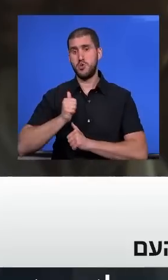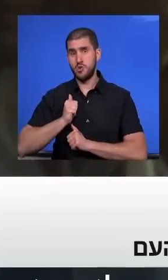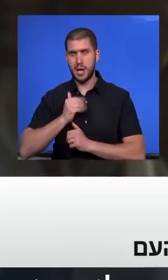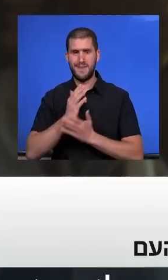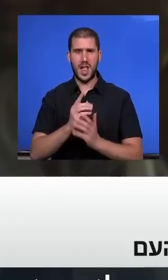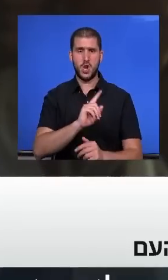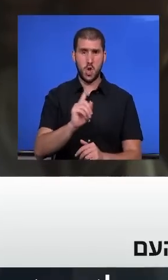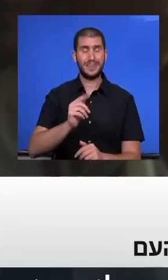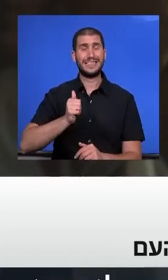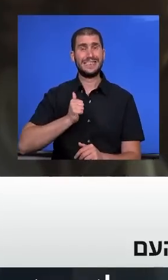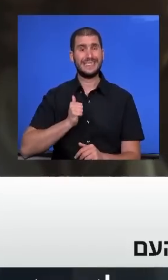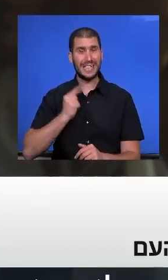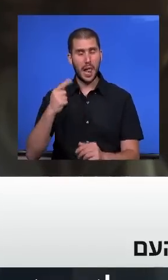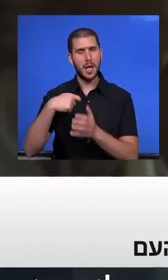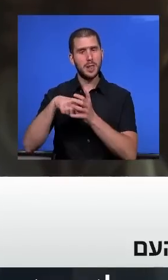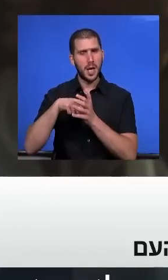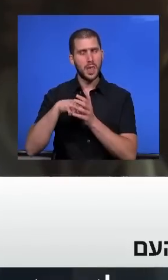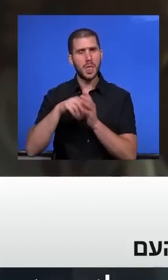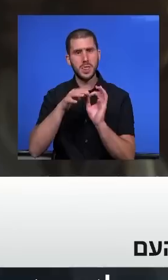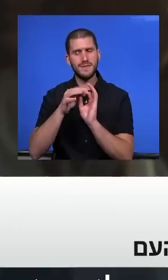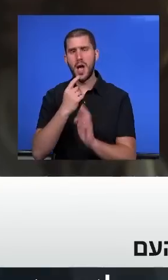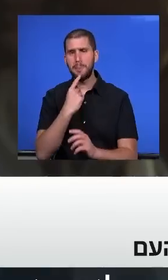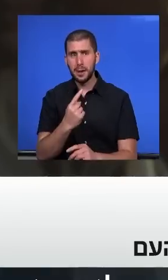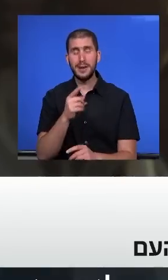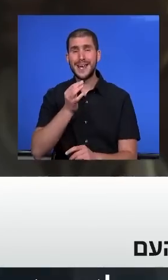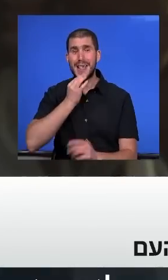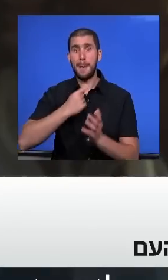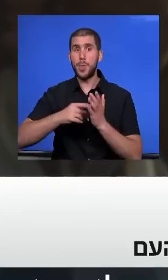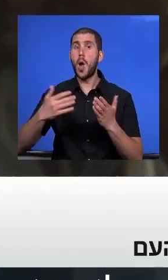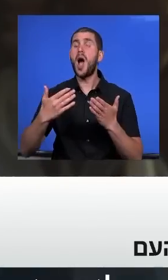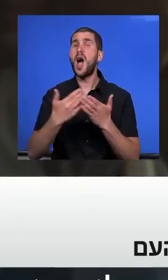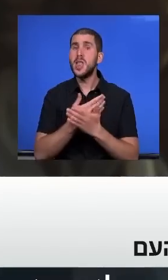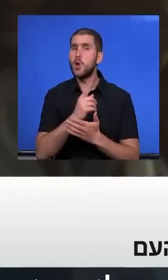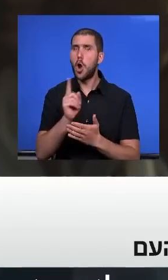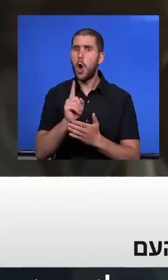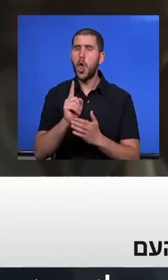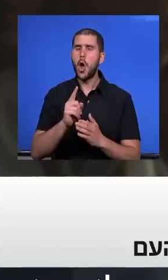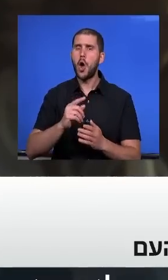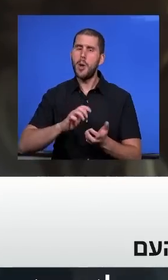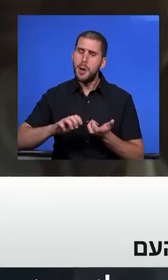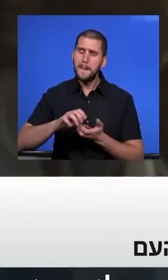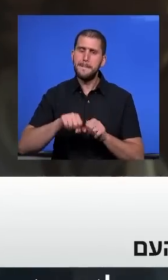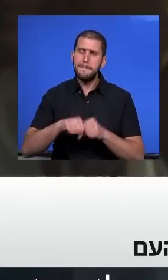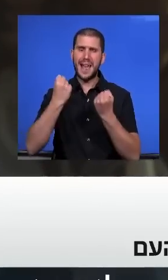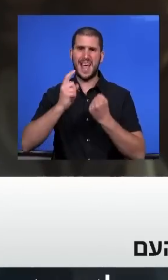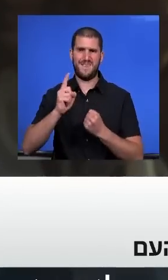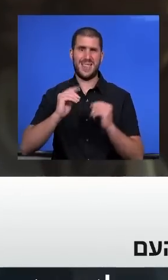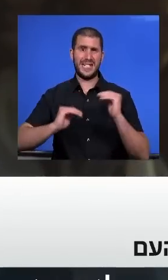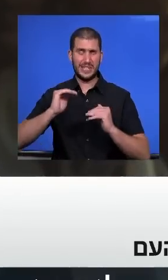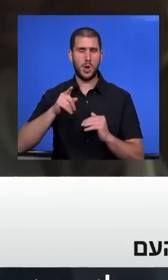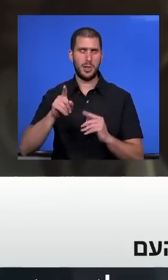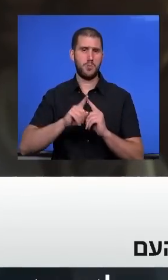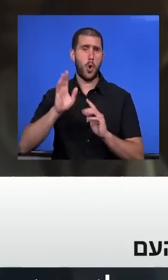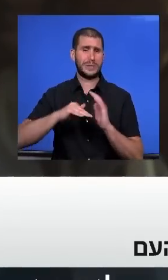משרתים, וצהל מתקן את הנוסח הזה ואומר שגיל הפטור החדש לא מחריף את האיזון, כלומר, לא מחריף את חוסר